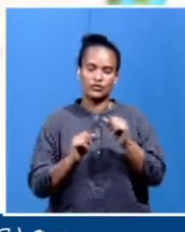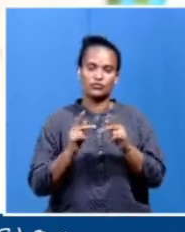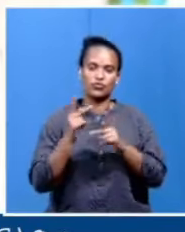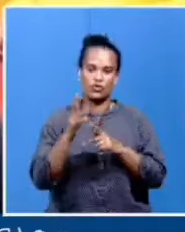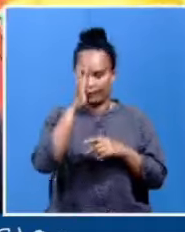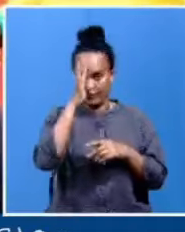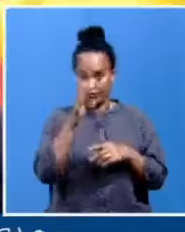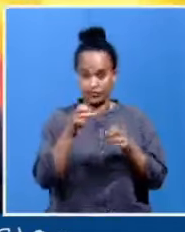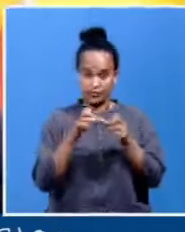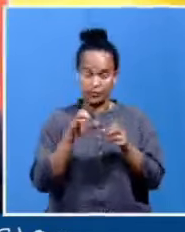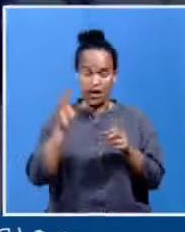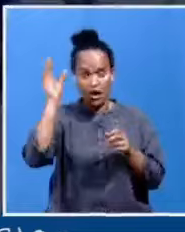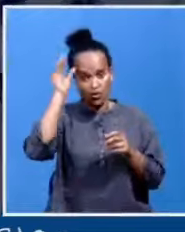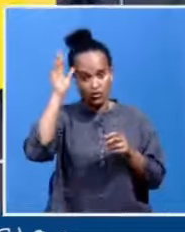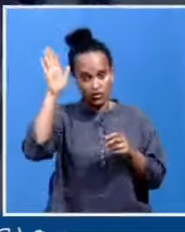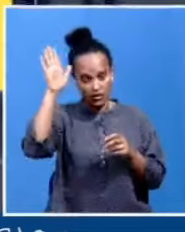زاني حيو حقوس قبري هو